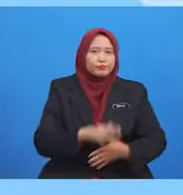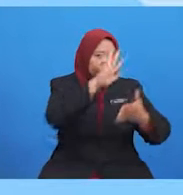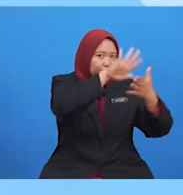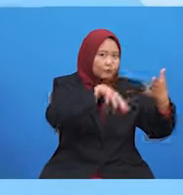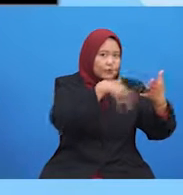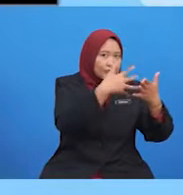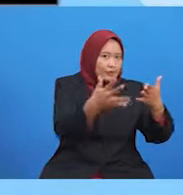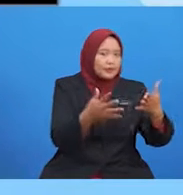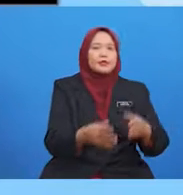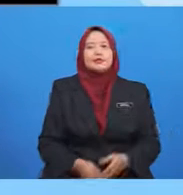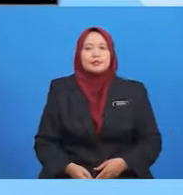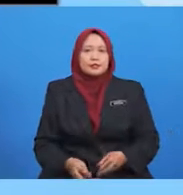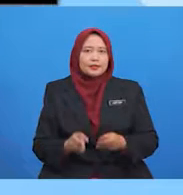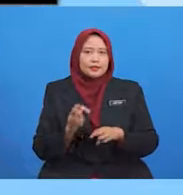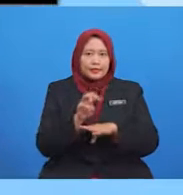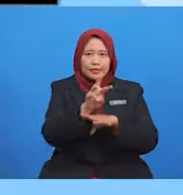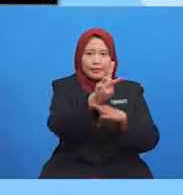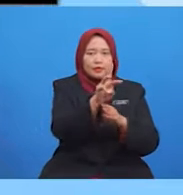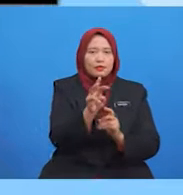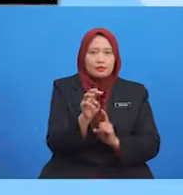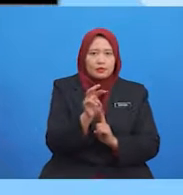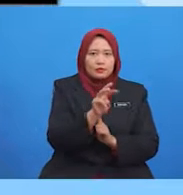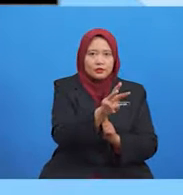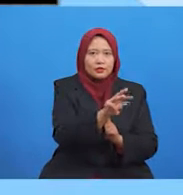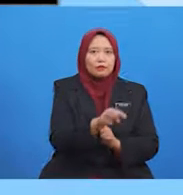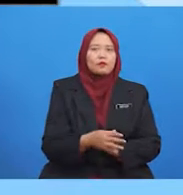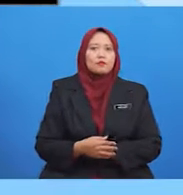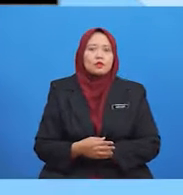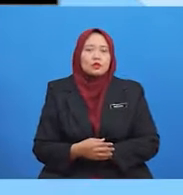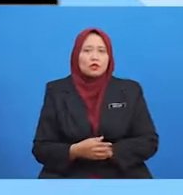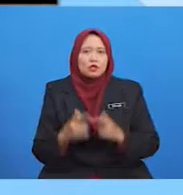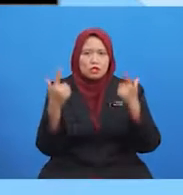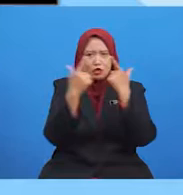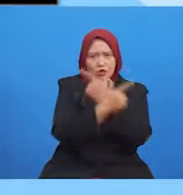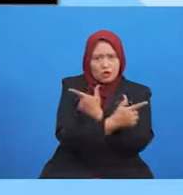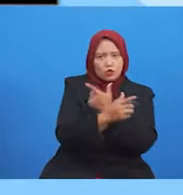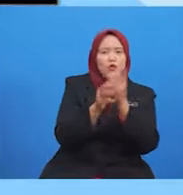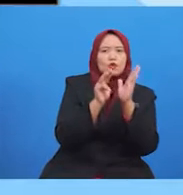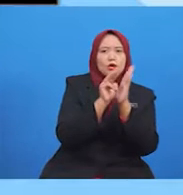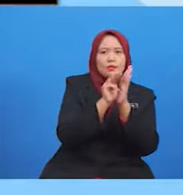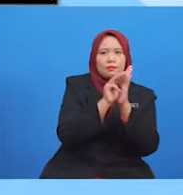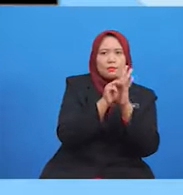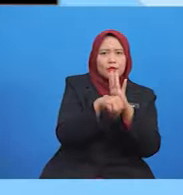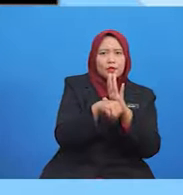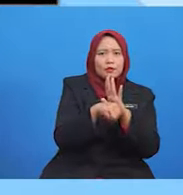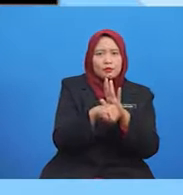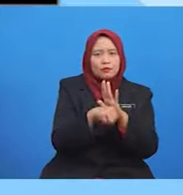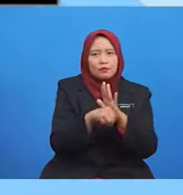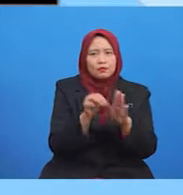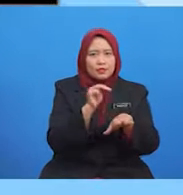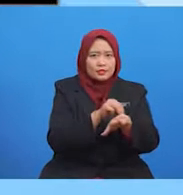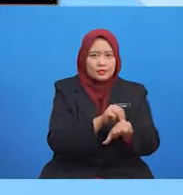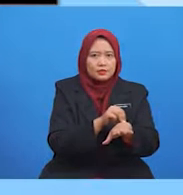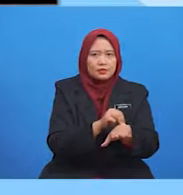Graf keaktifan melawan masa bagi bahan radioaktif P adalah seperti yang ditunjukkan.